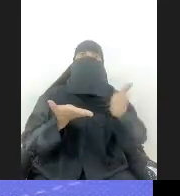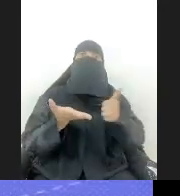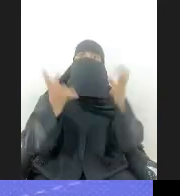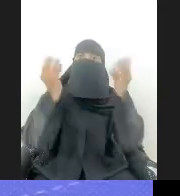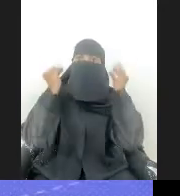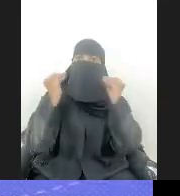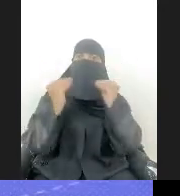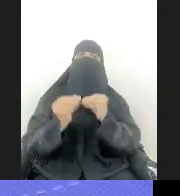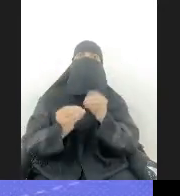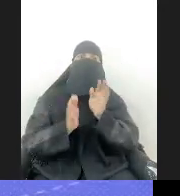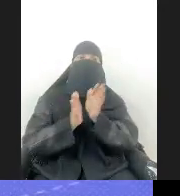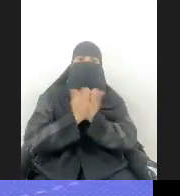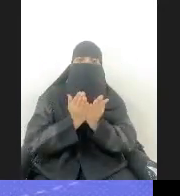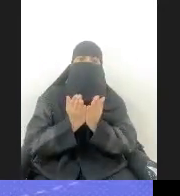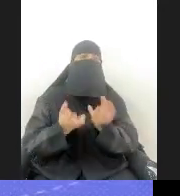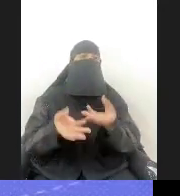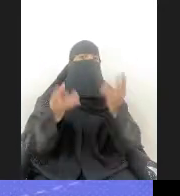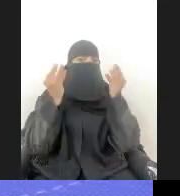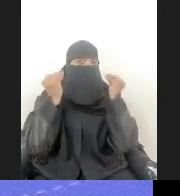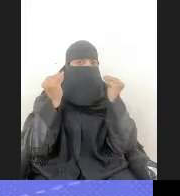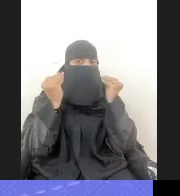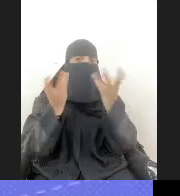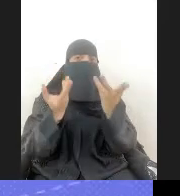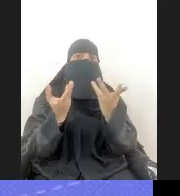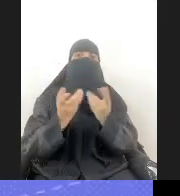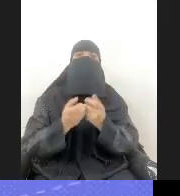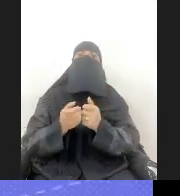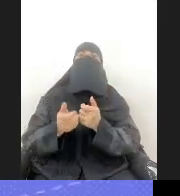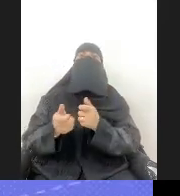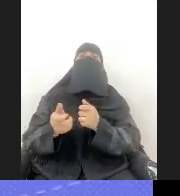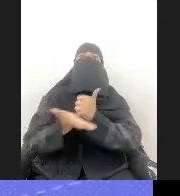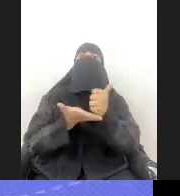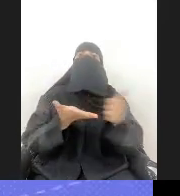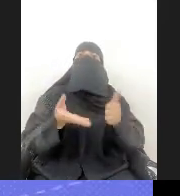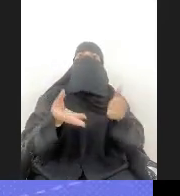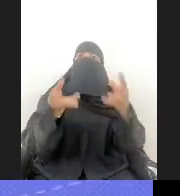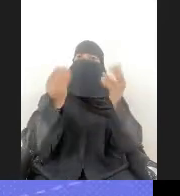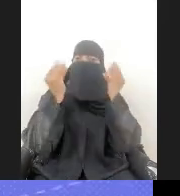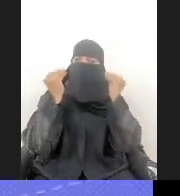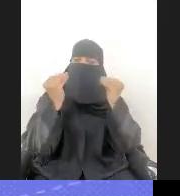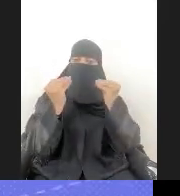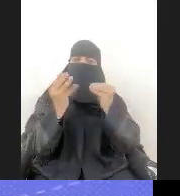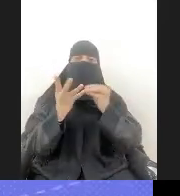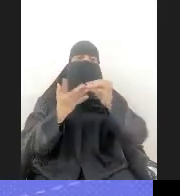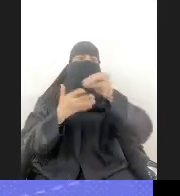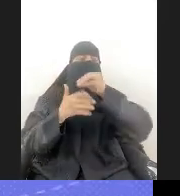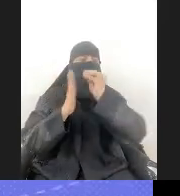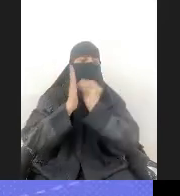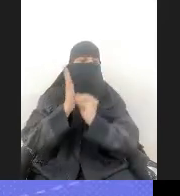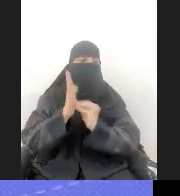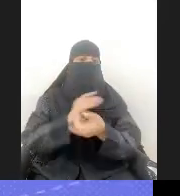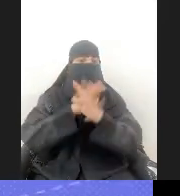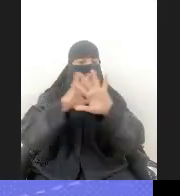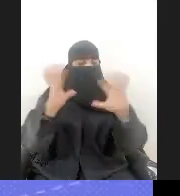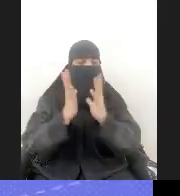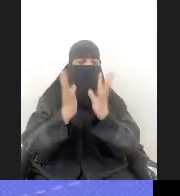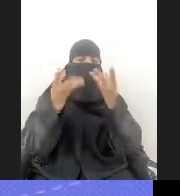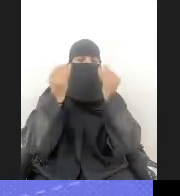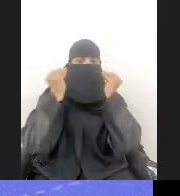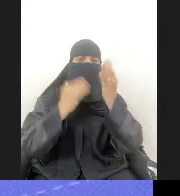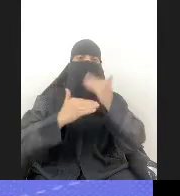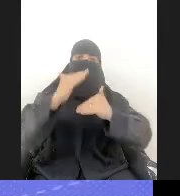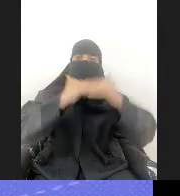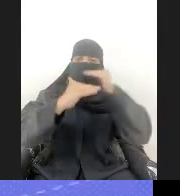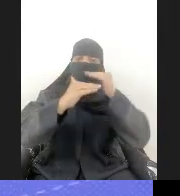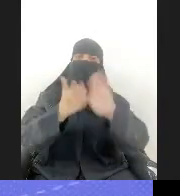المعلومات، تطوير أساليب واستراتيجيات التقويم بشكل عام. فلما نتحدث الآن إن في